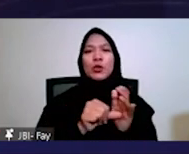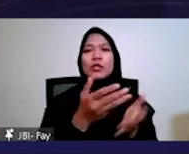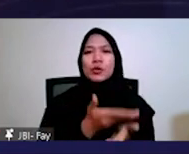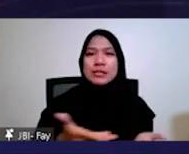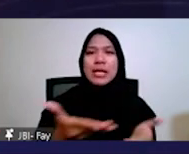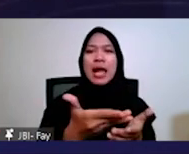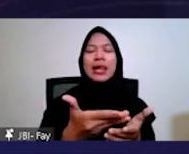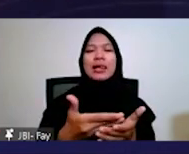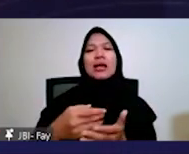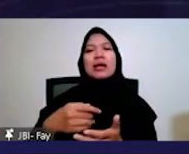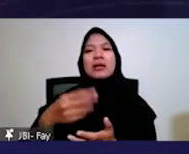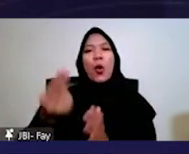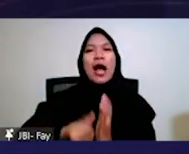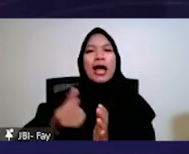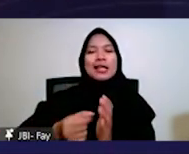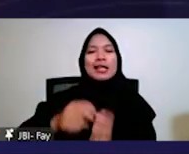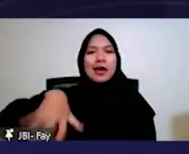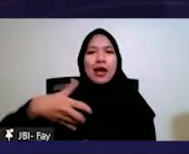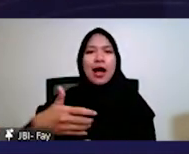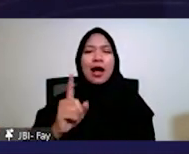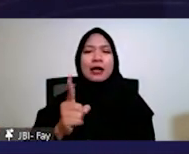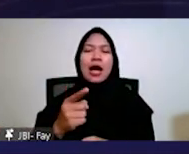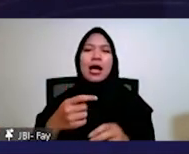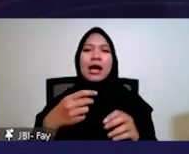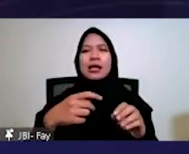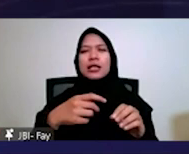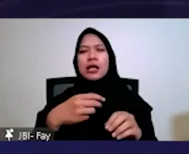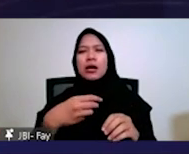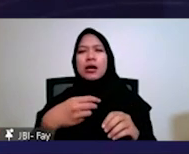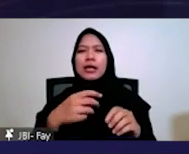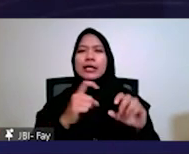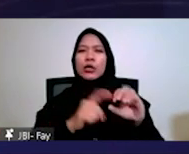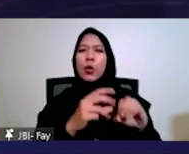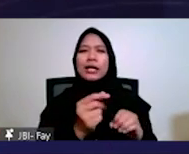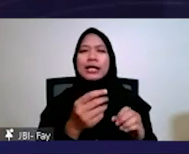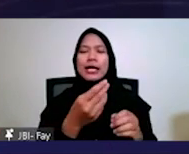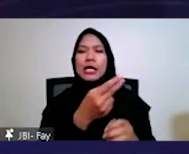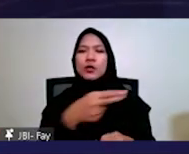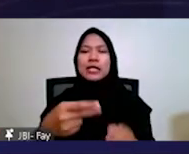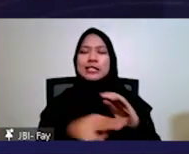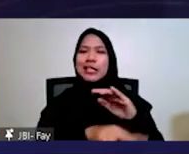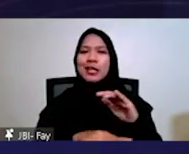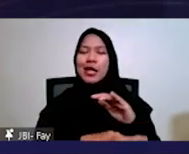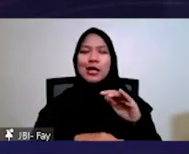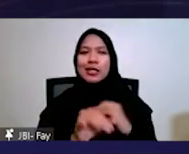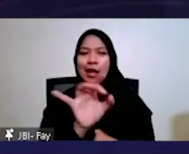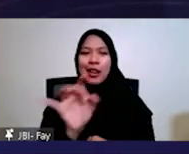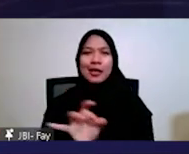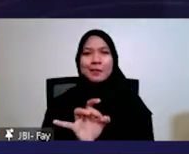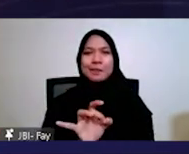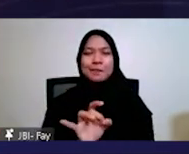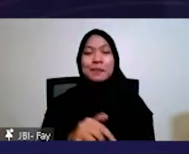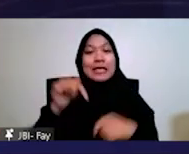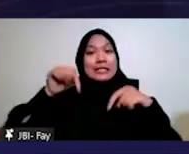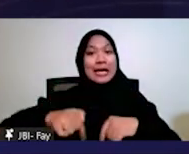daerah kab bangunan You are nice tanda bitch maupun yang lain-lain lanjut ya